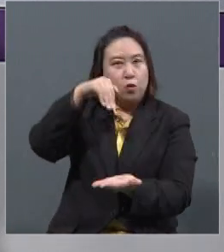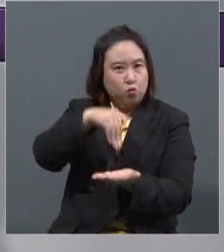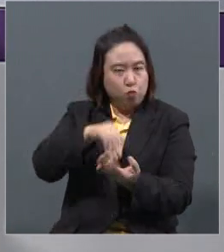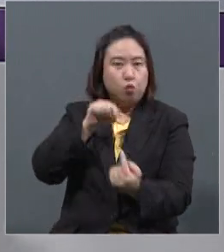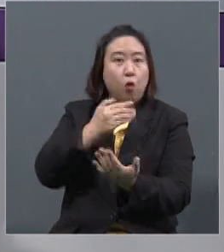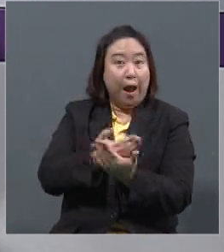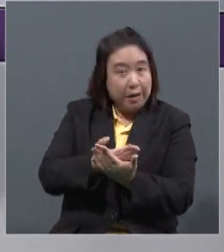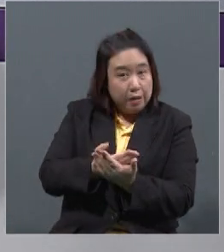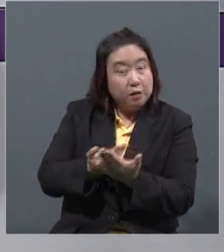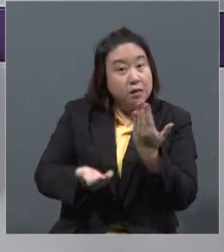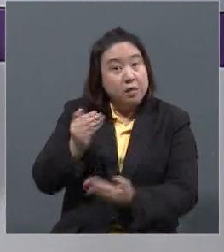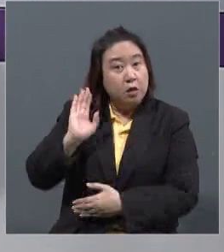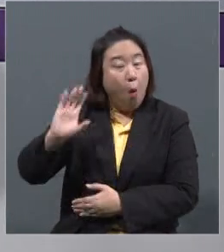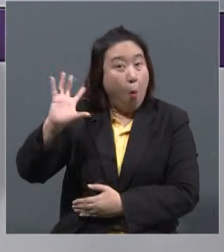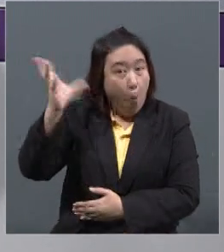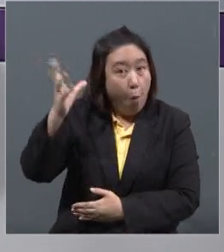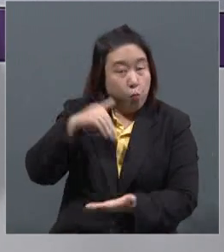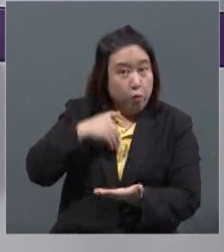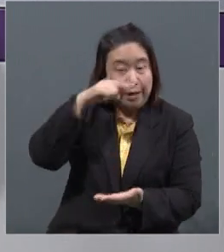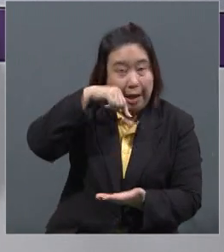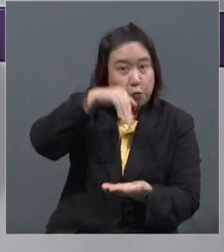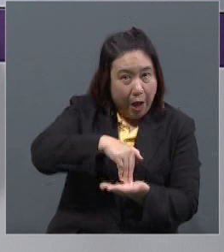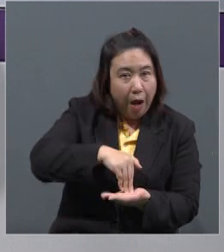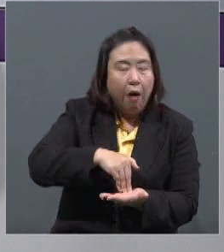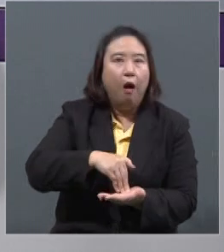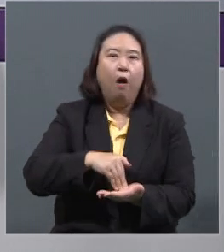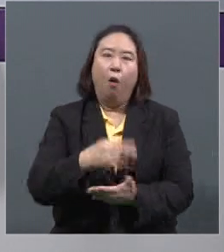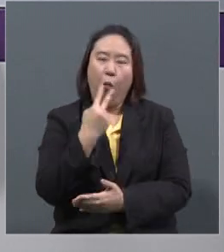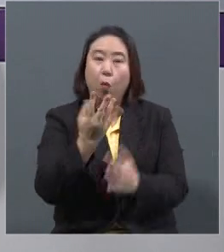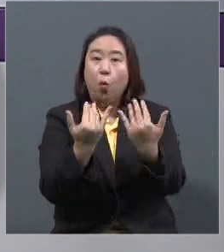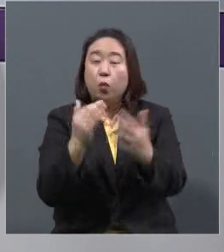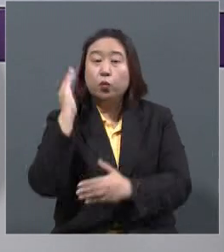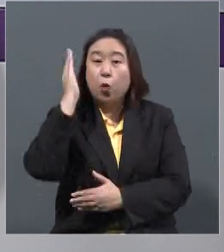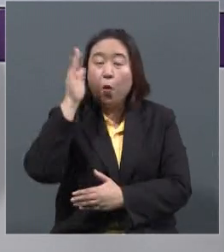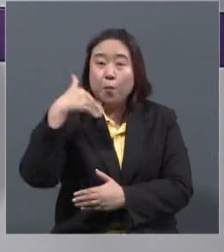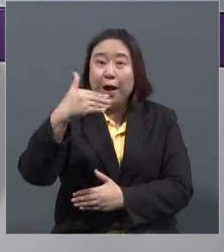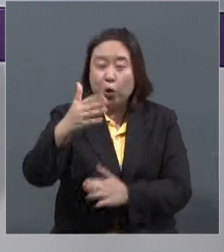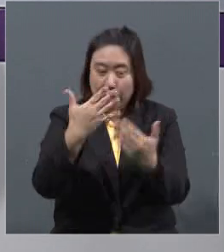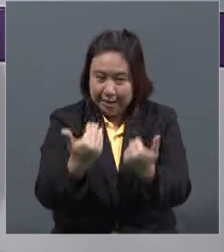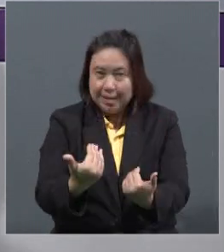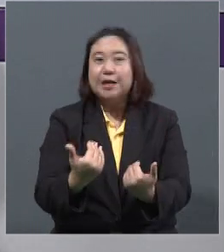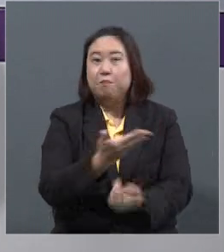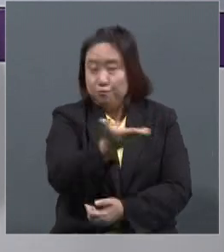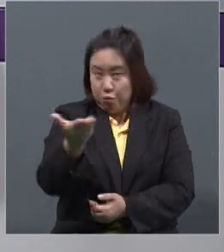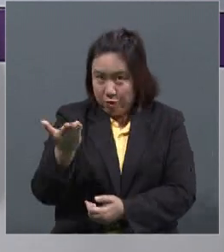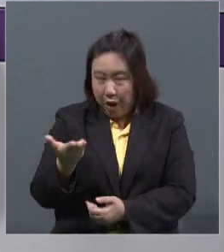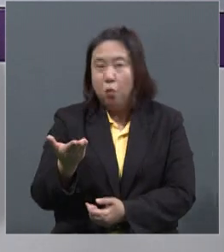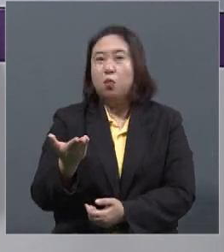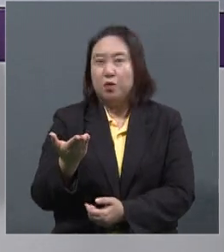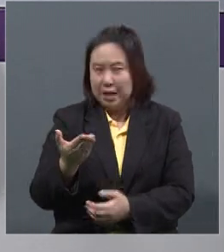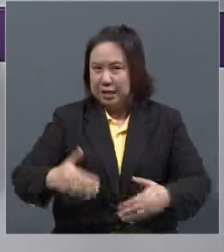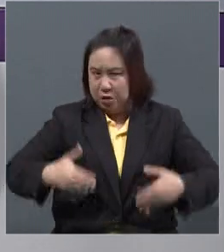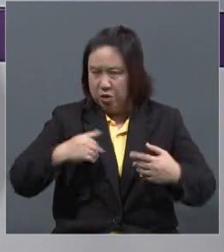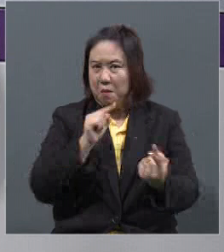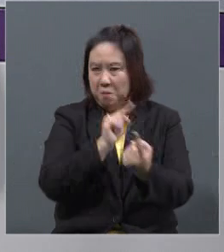ครงการระดับยักษ์ใหญ่แต่ว่าการเปลี่ยนแปลงที่จะเกิดขึ้นหลังจากนี้ไม่ใช่เรื่องไกลตัวของเราท่านๆของคนทำมาห